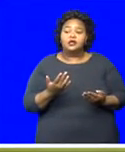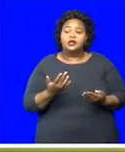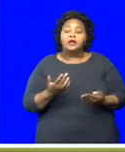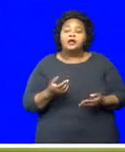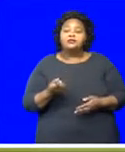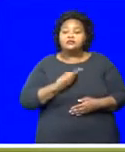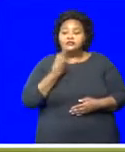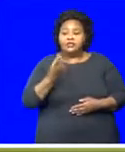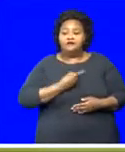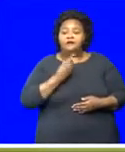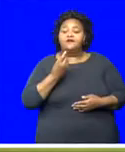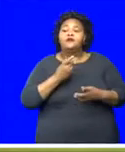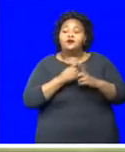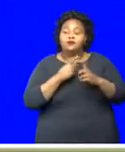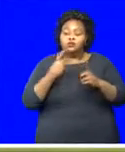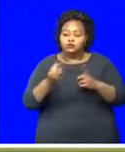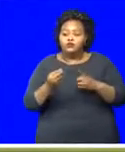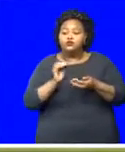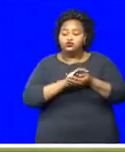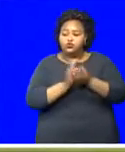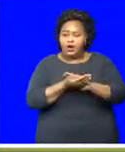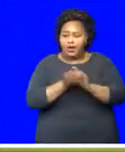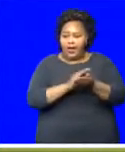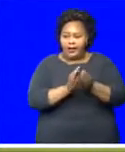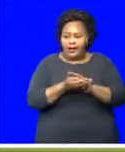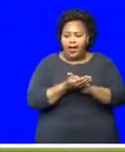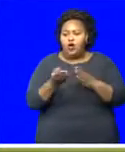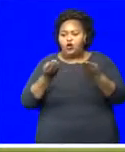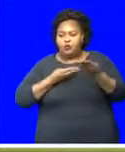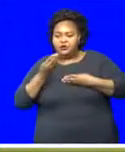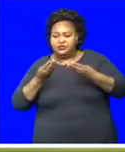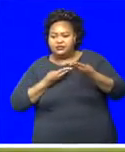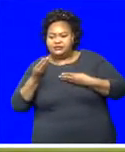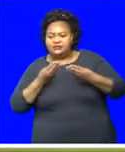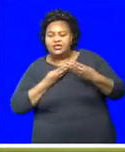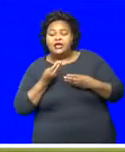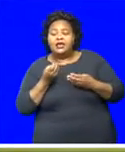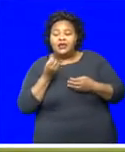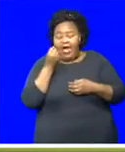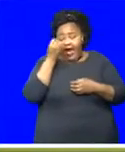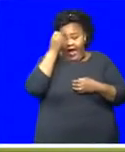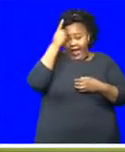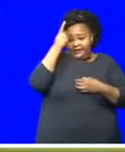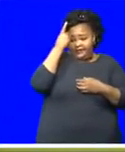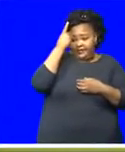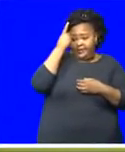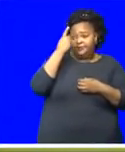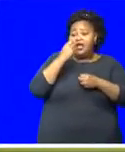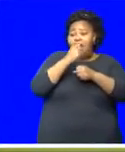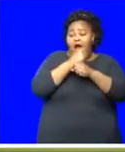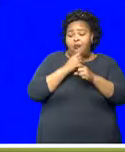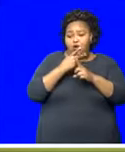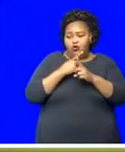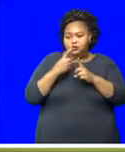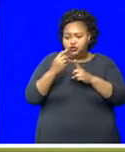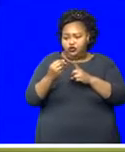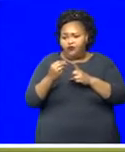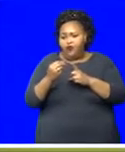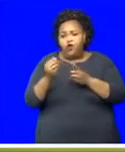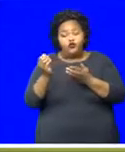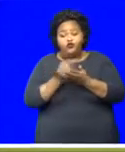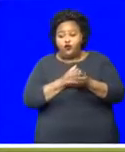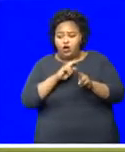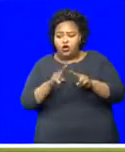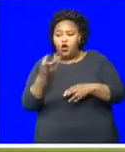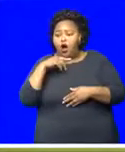leli khambi khicide uthengise. Lokunye ke lokhulunyiwe live customs union